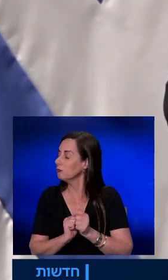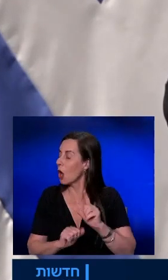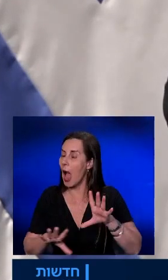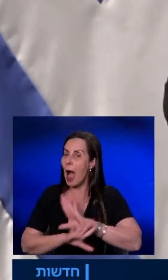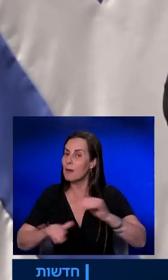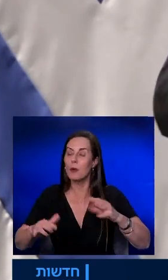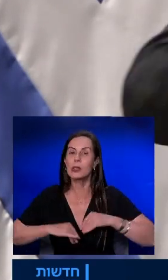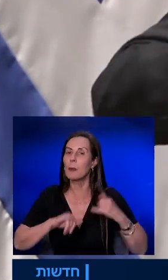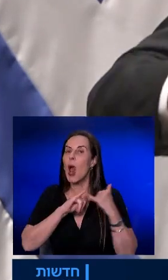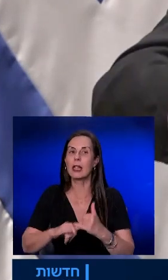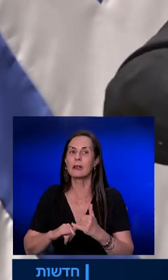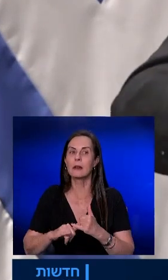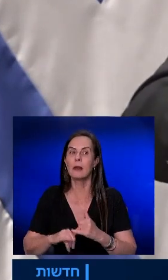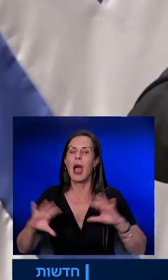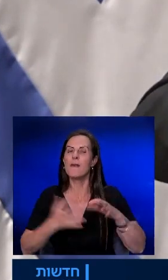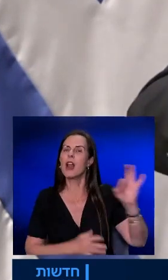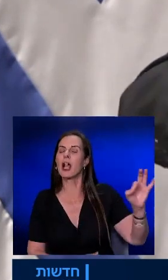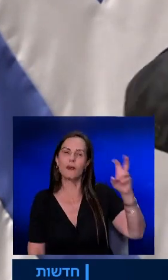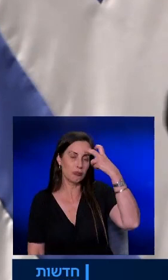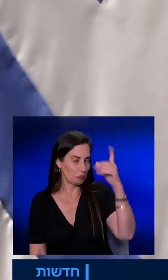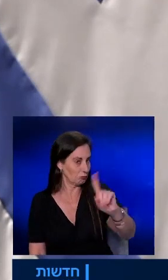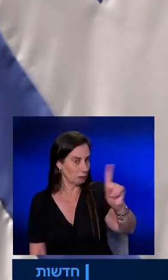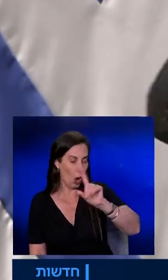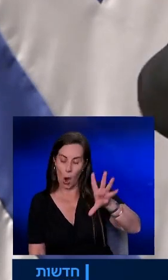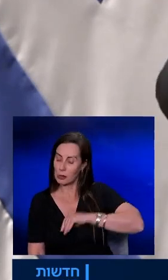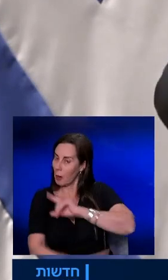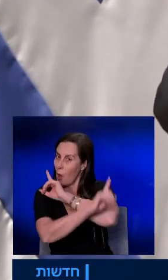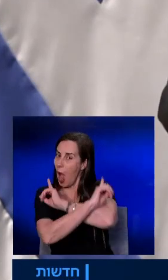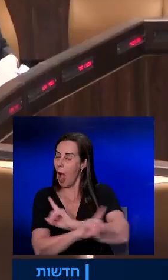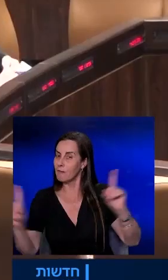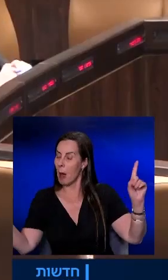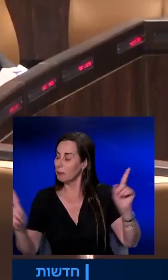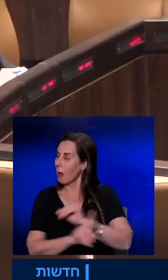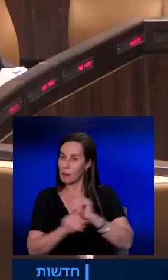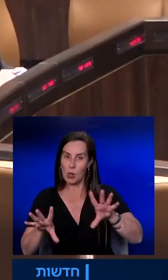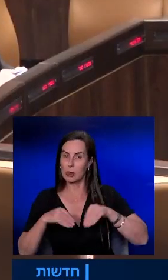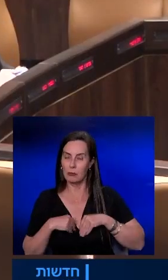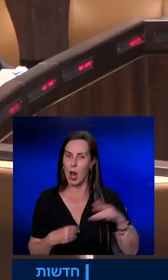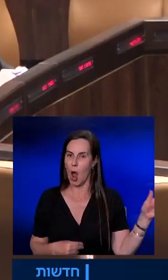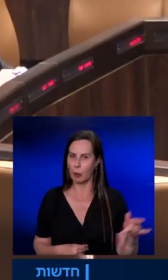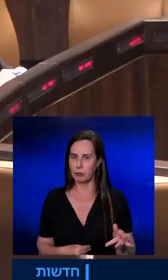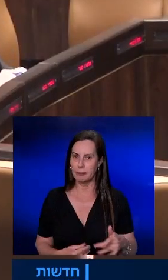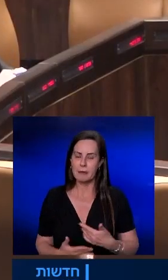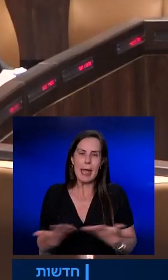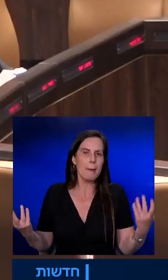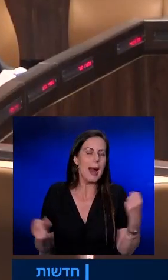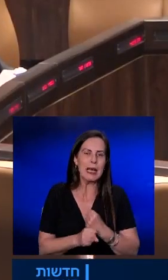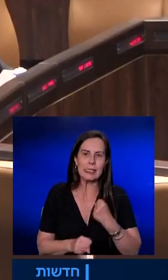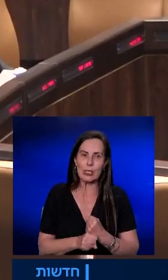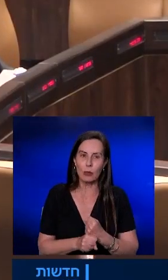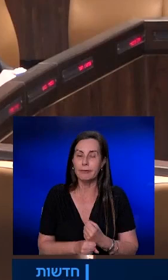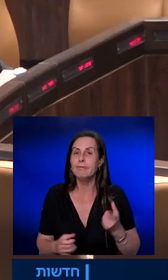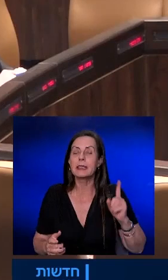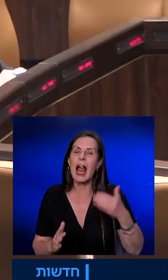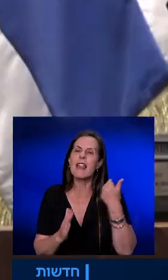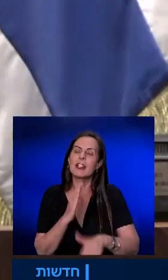לקואליציה את מפלגתו של עבאס, מעולם. לאופוזיציה לא היה הרבה מה לעשות, והיא נאלצה למשוך